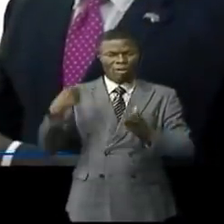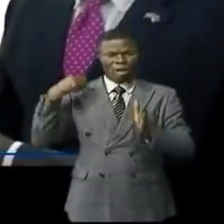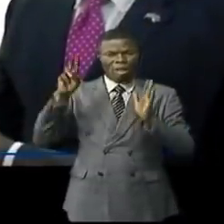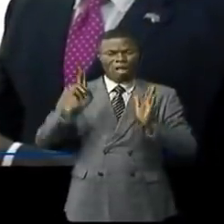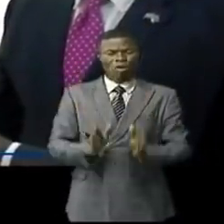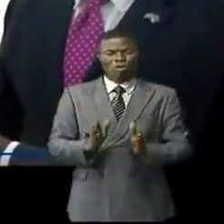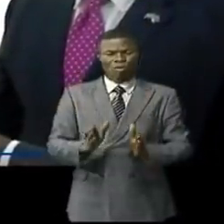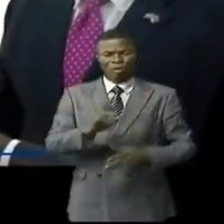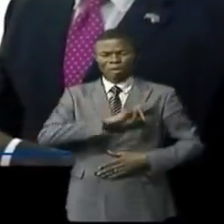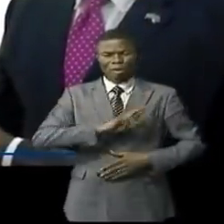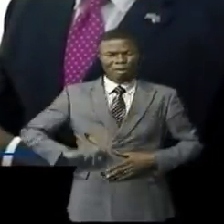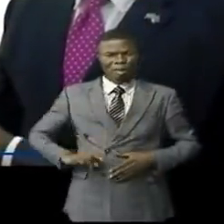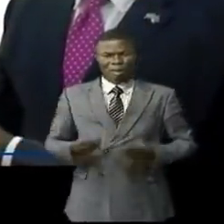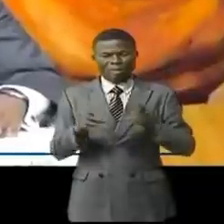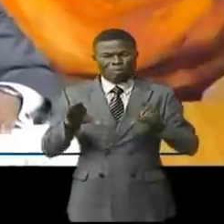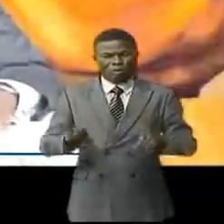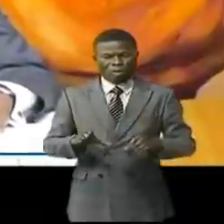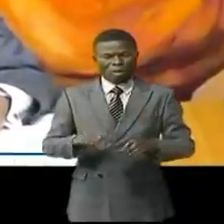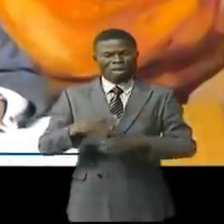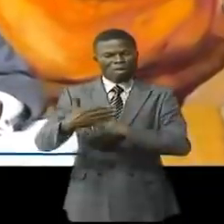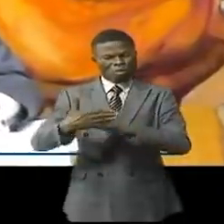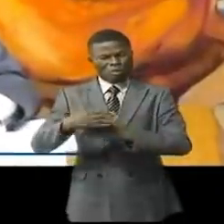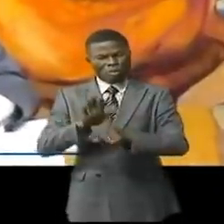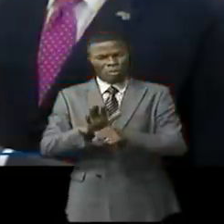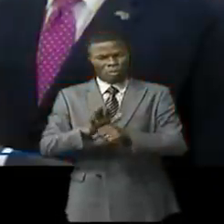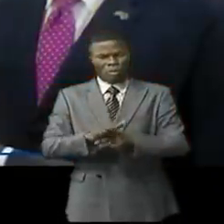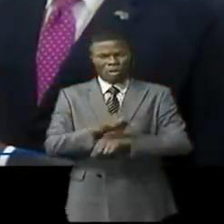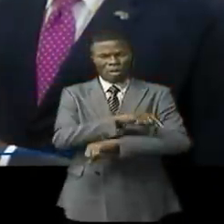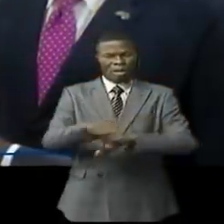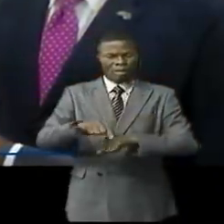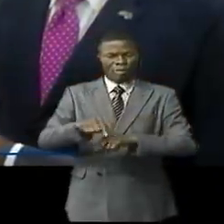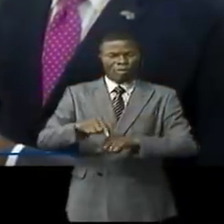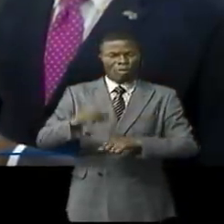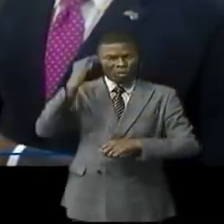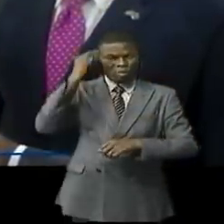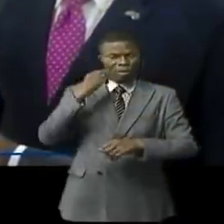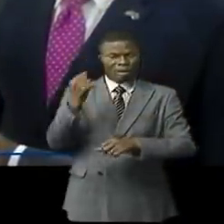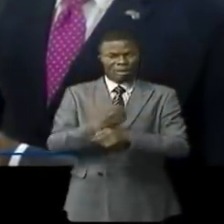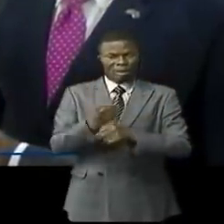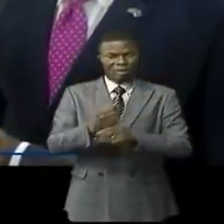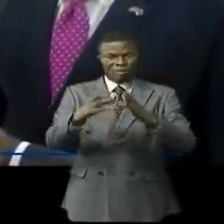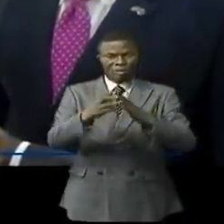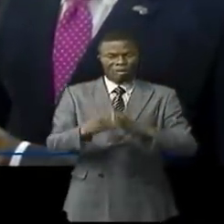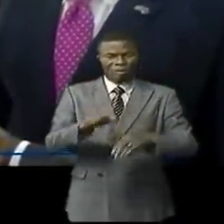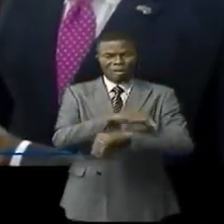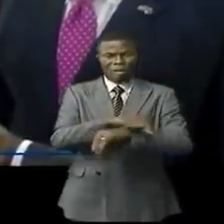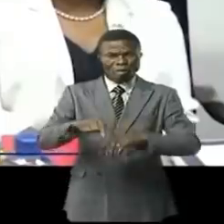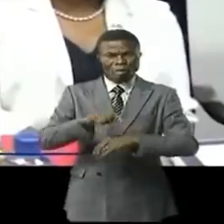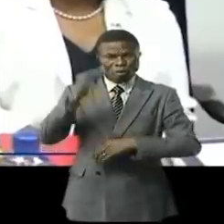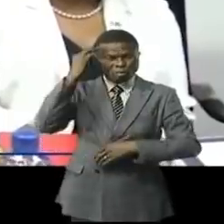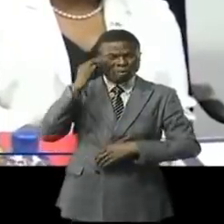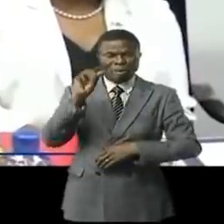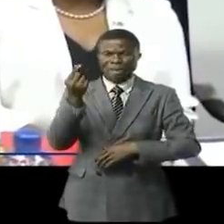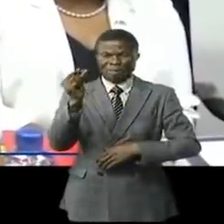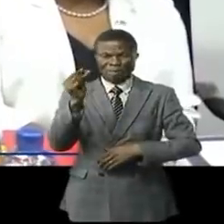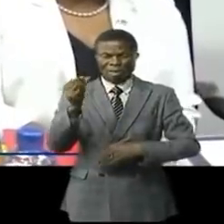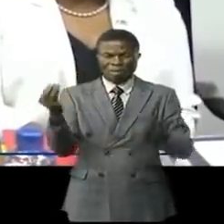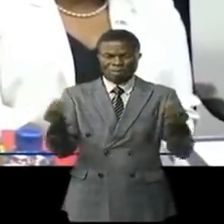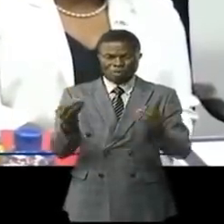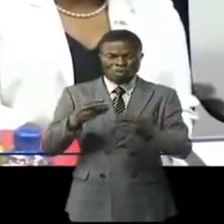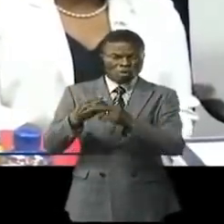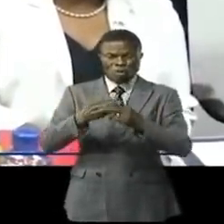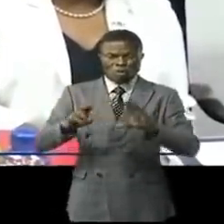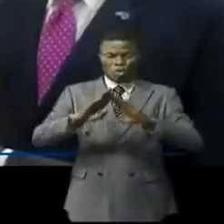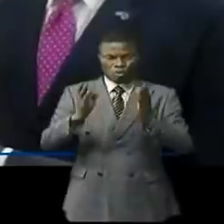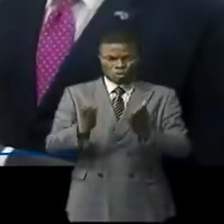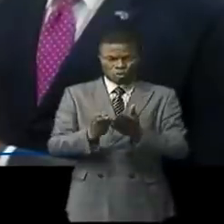RDC, de manière très rapprochée avec le ministère du Travail et le ministère des Mines, pour veiller à ce que tous les